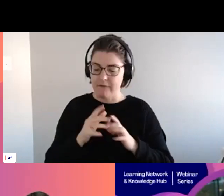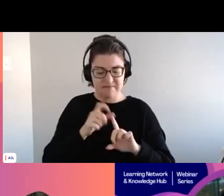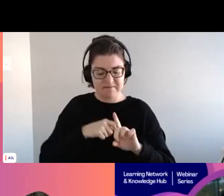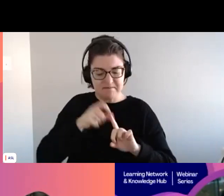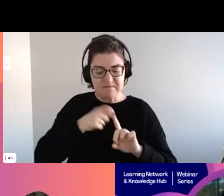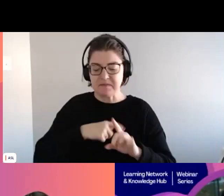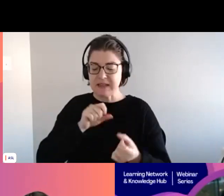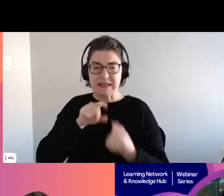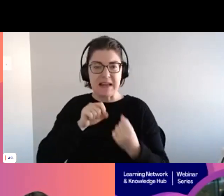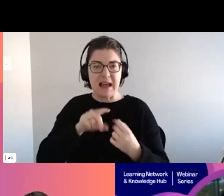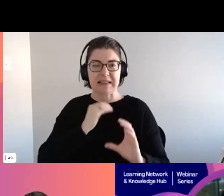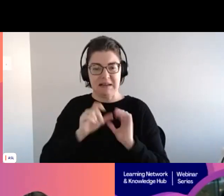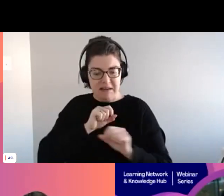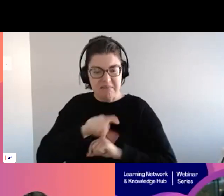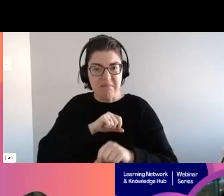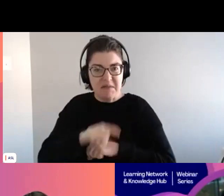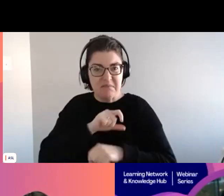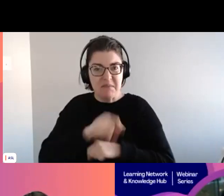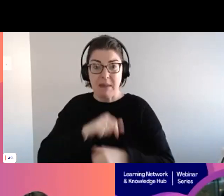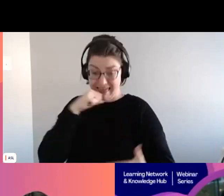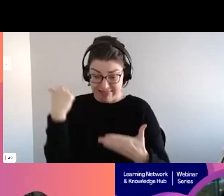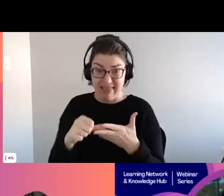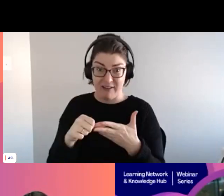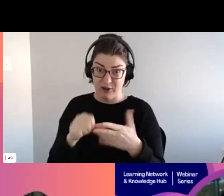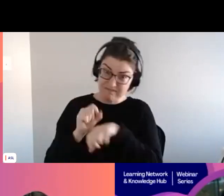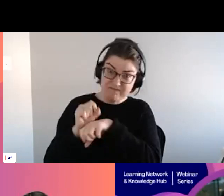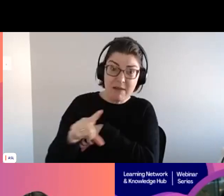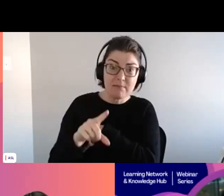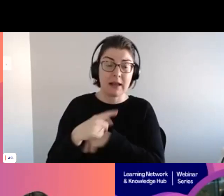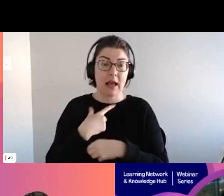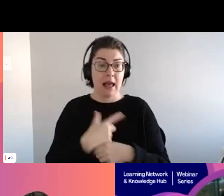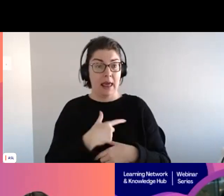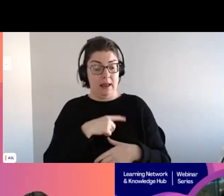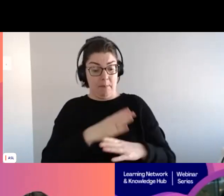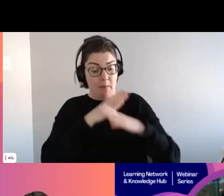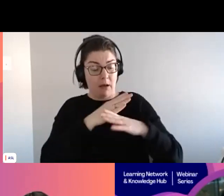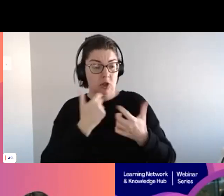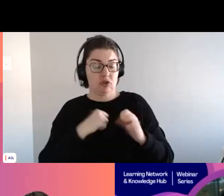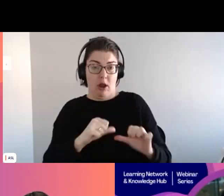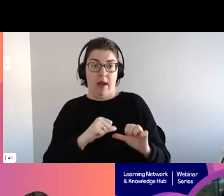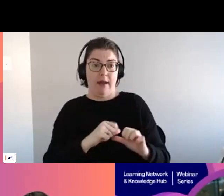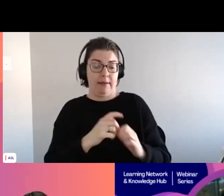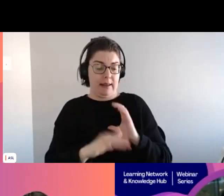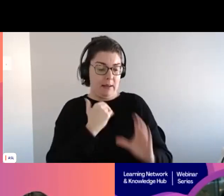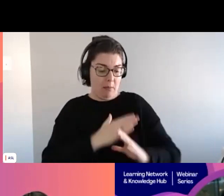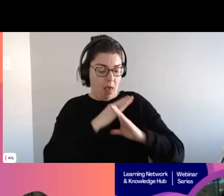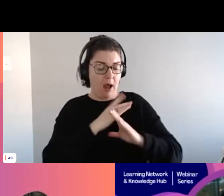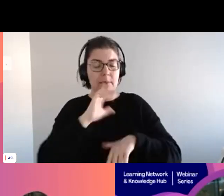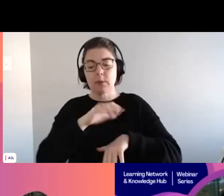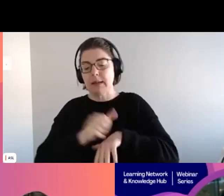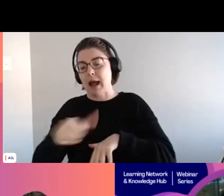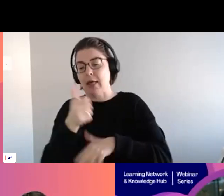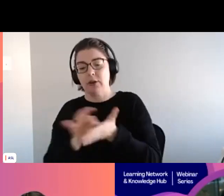et j'ai traité de harcèlement texto courriel j'ai essayé de bloquer ses courriels j'ai